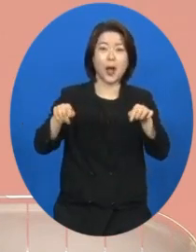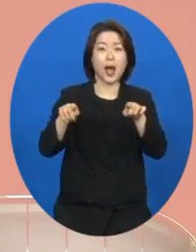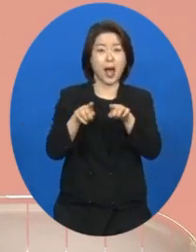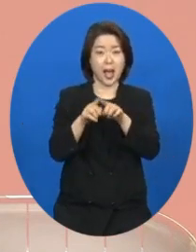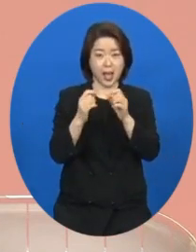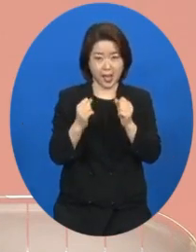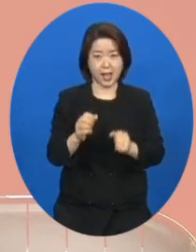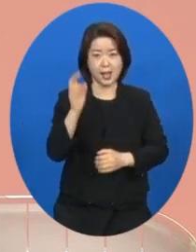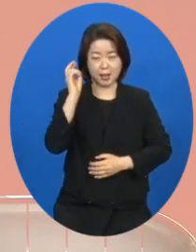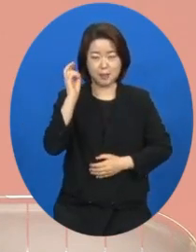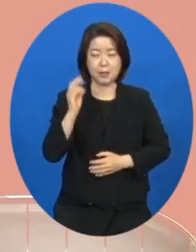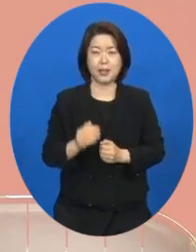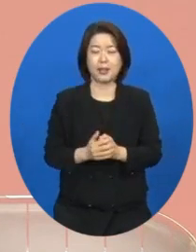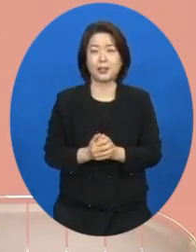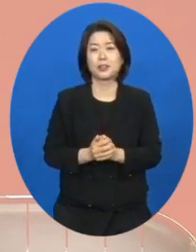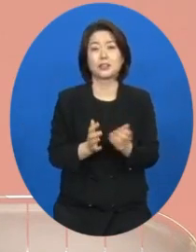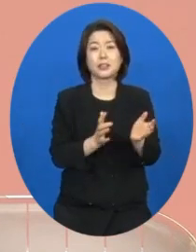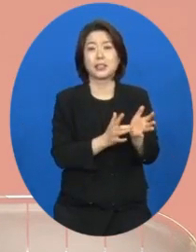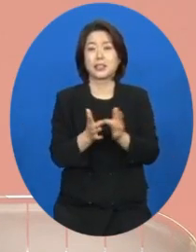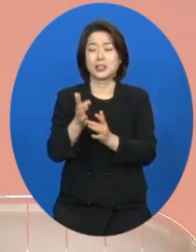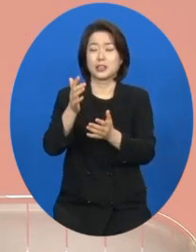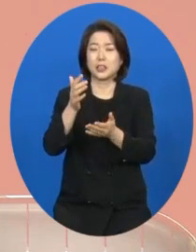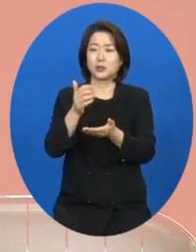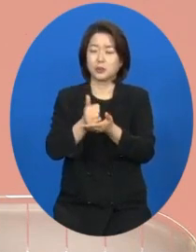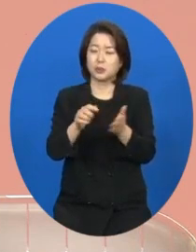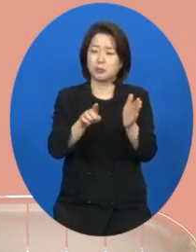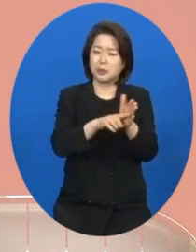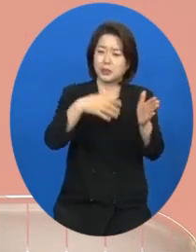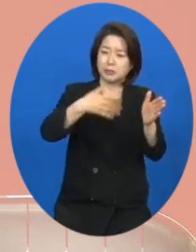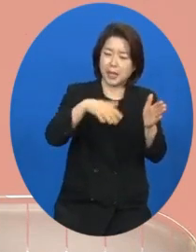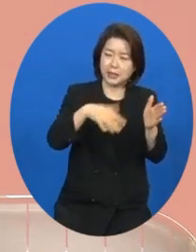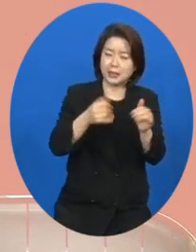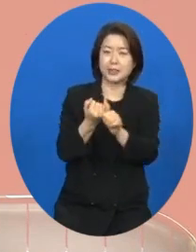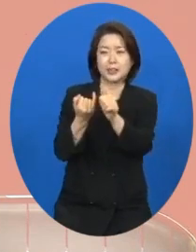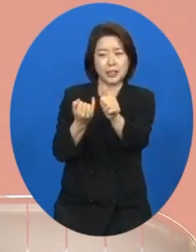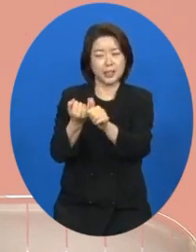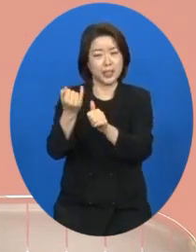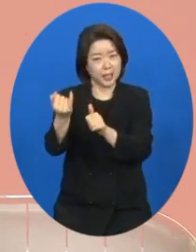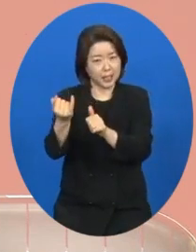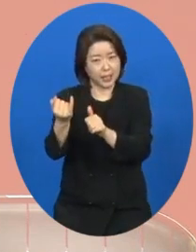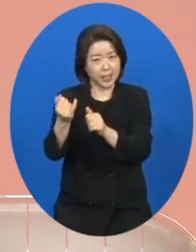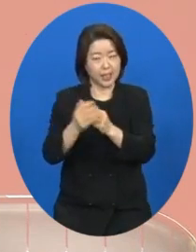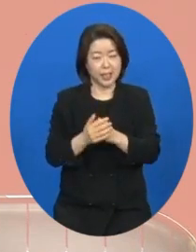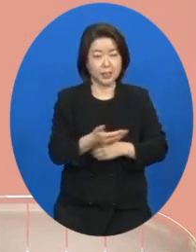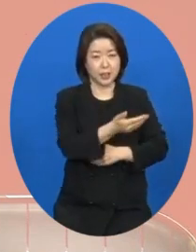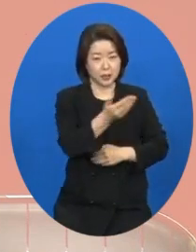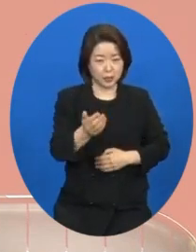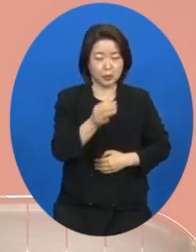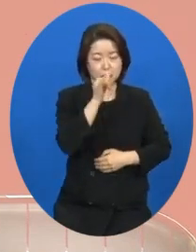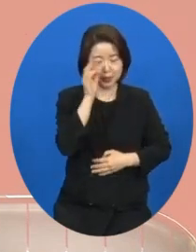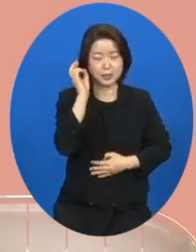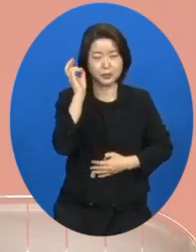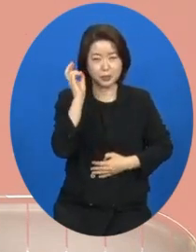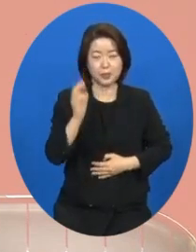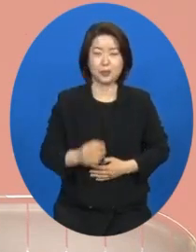있을 겁니다. 예수를 믿지 않는 배우자를 둔 우리 성도님도 계실